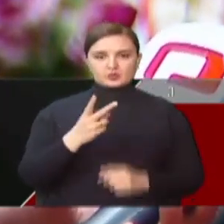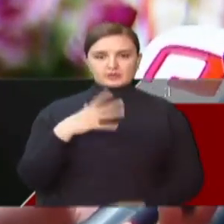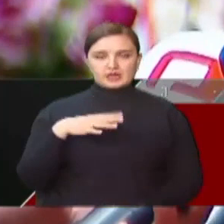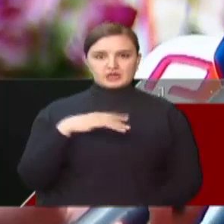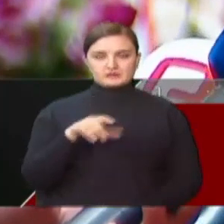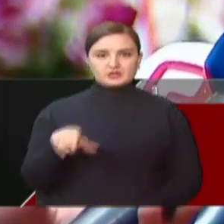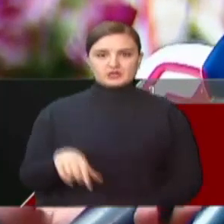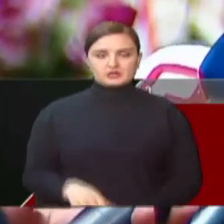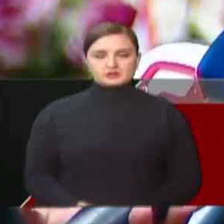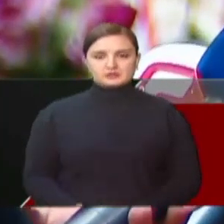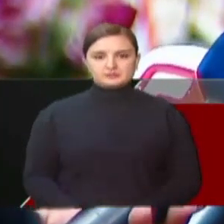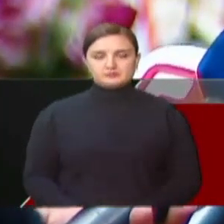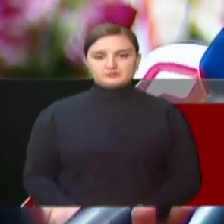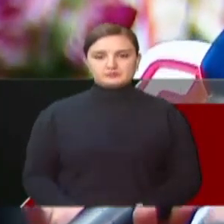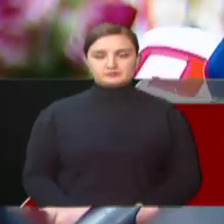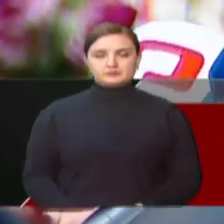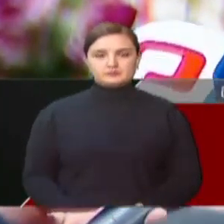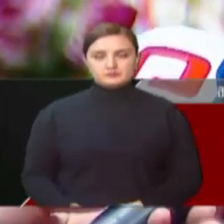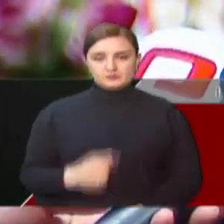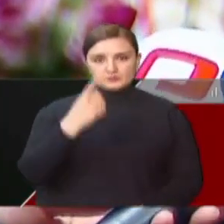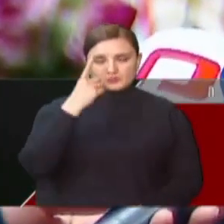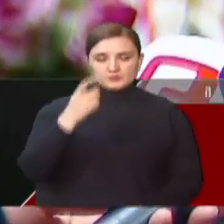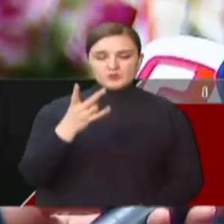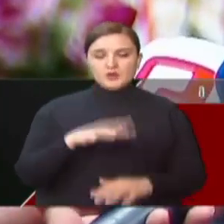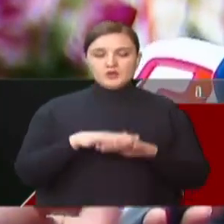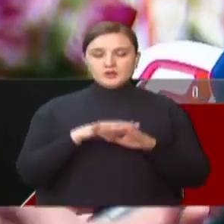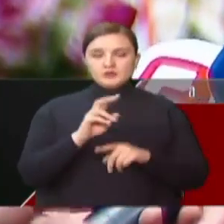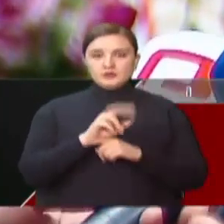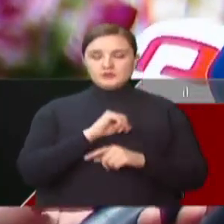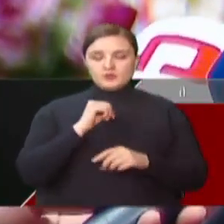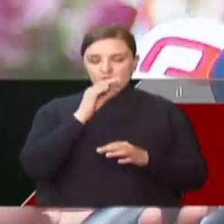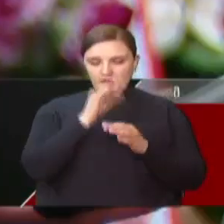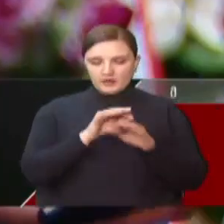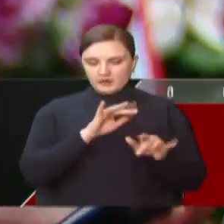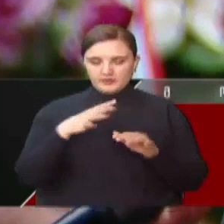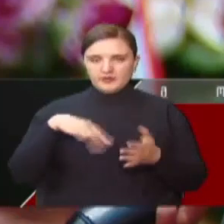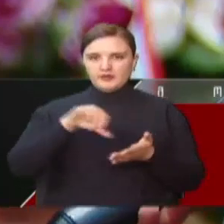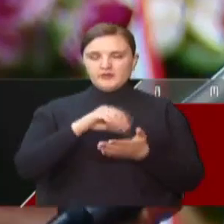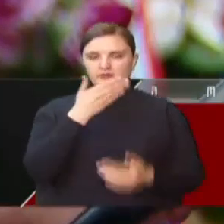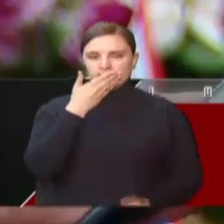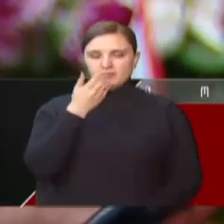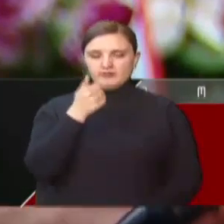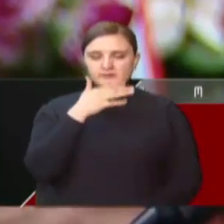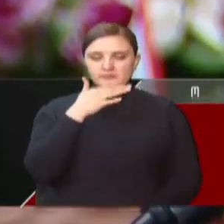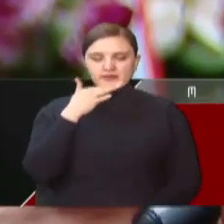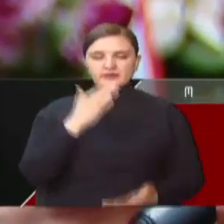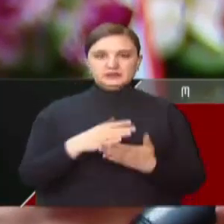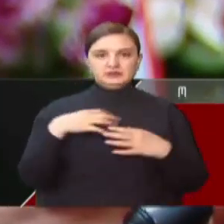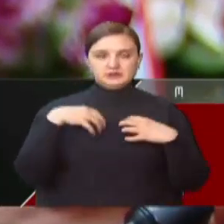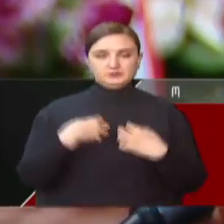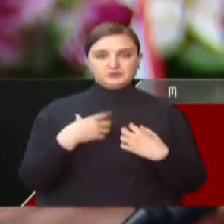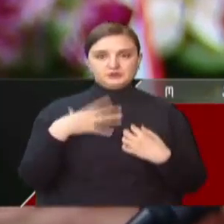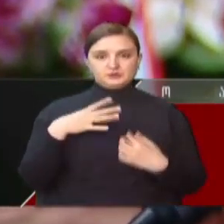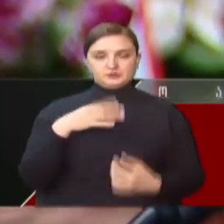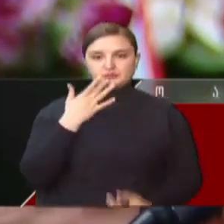ქართულ ხალხს, რომელსაც მოუწოდებენ აქციაზე მისვლას, თავად ორგანიზატორები არ არიან საქართველოში. დღეს ბევრია მათ შორის სამწუხაროდ ქართულ პოლიტიკაში,